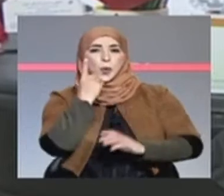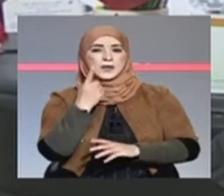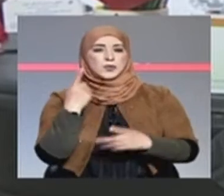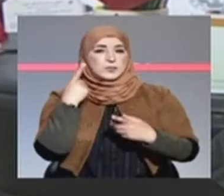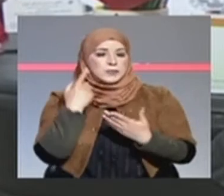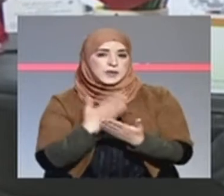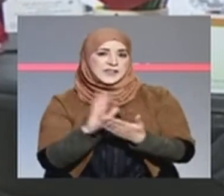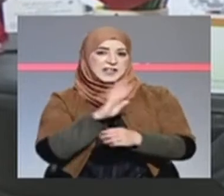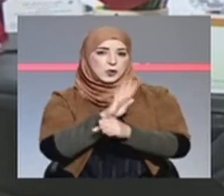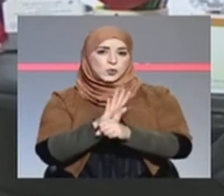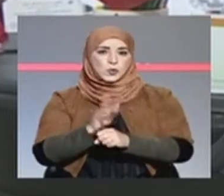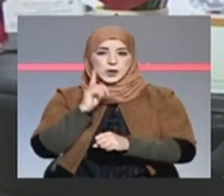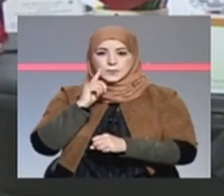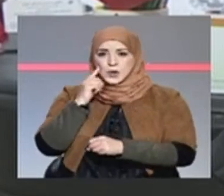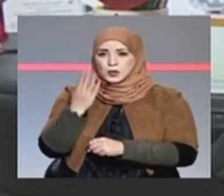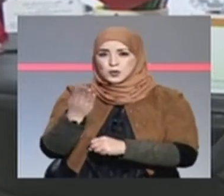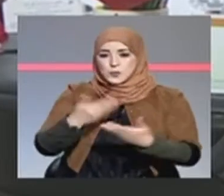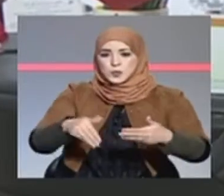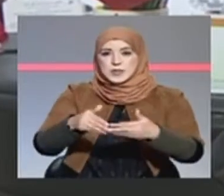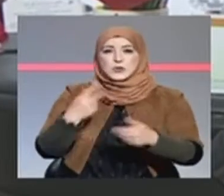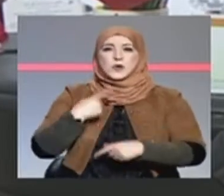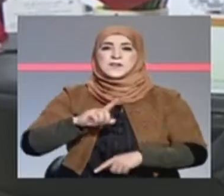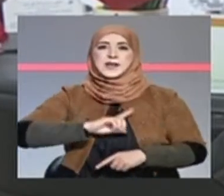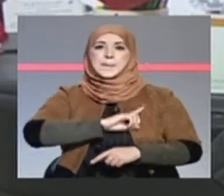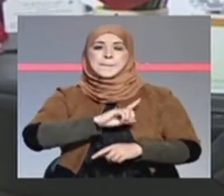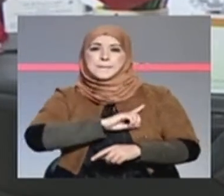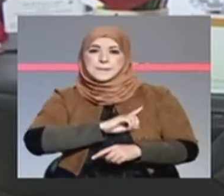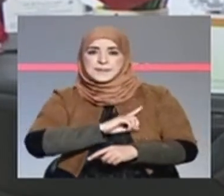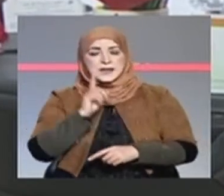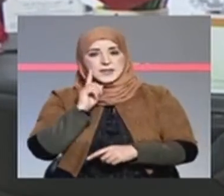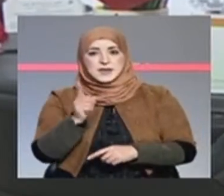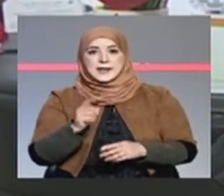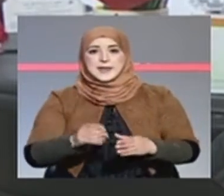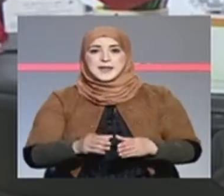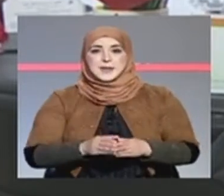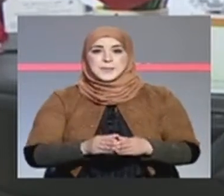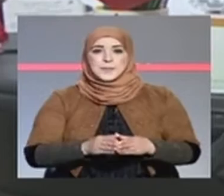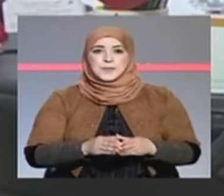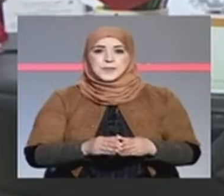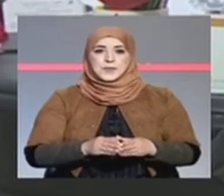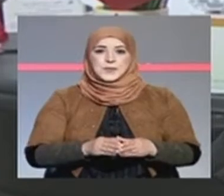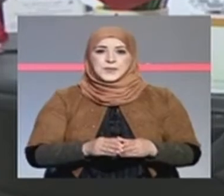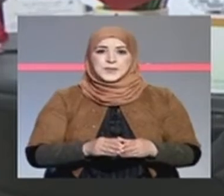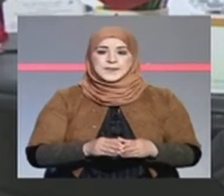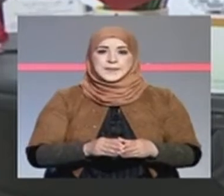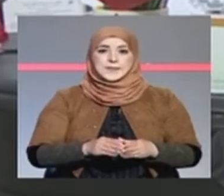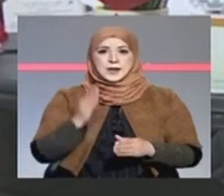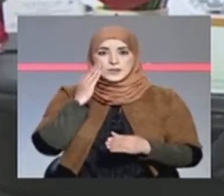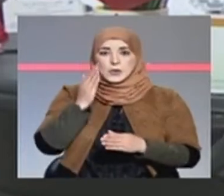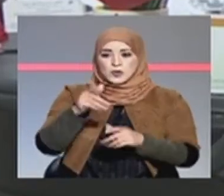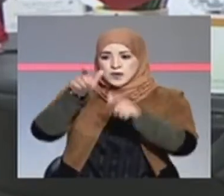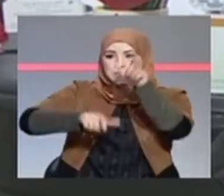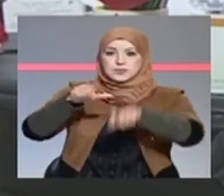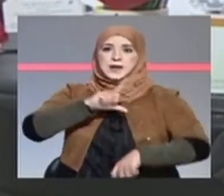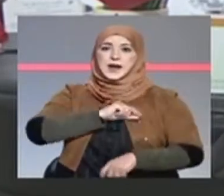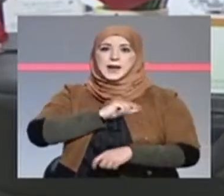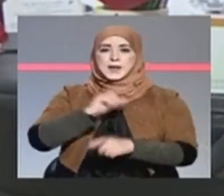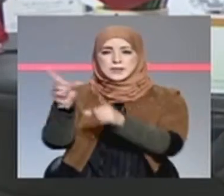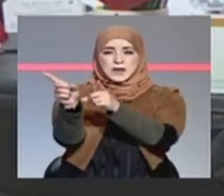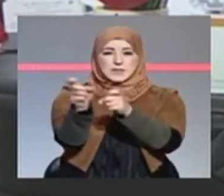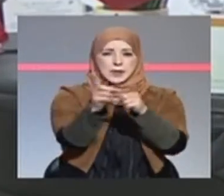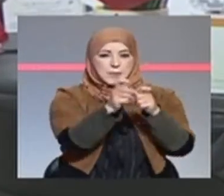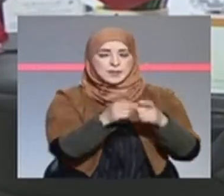موجوده في ان اه ال ال الامن ما ما يطلق في النار وال والمواطن